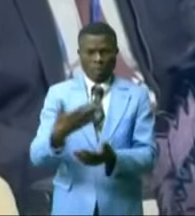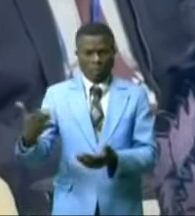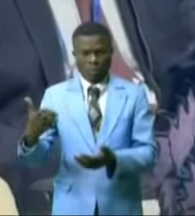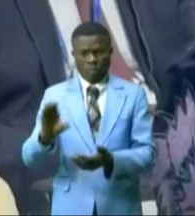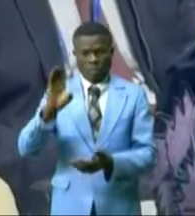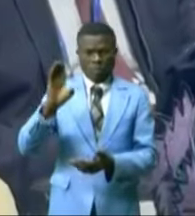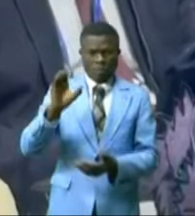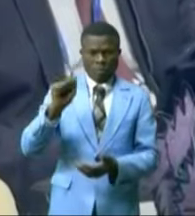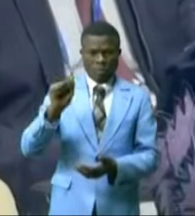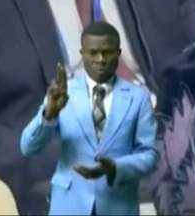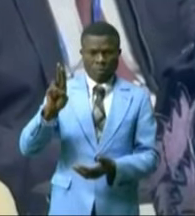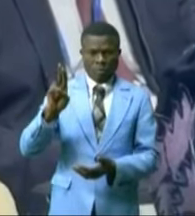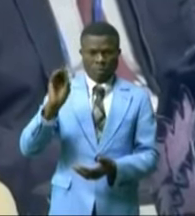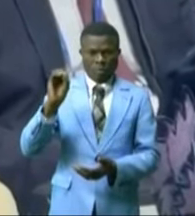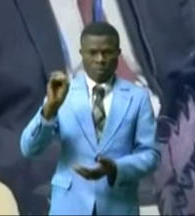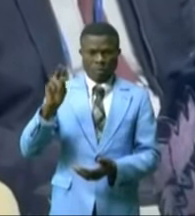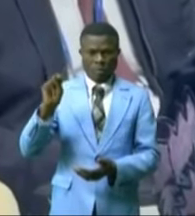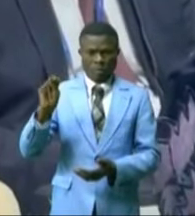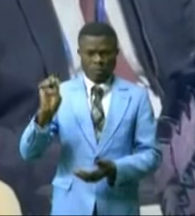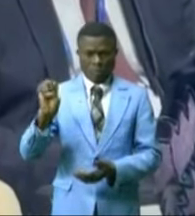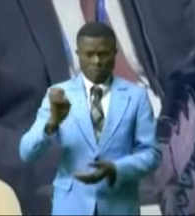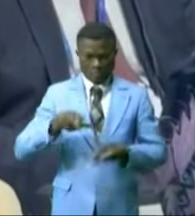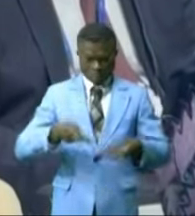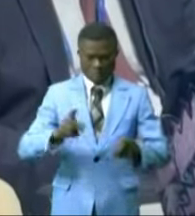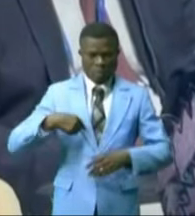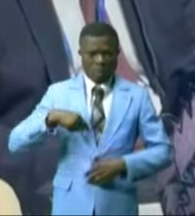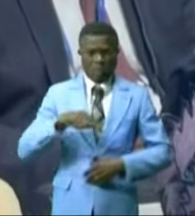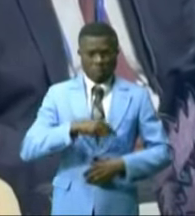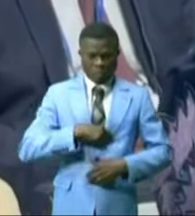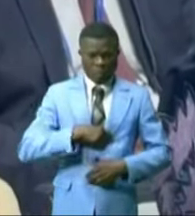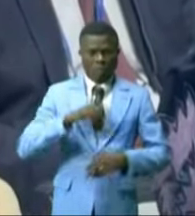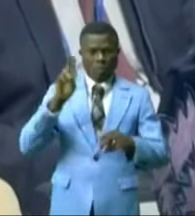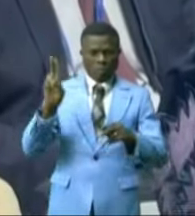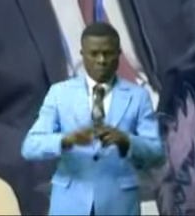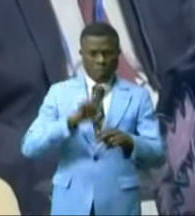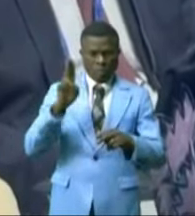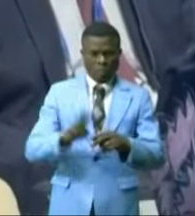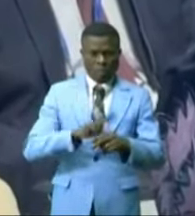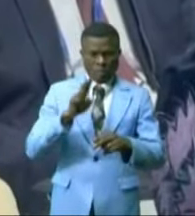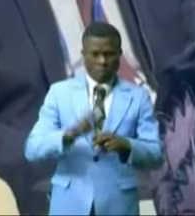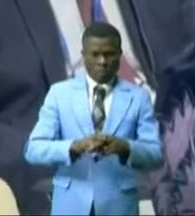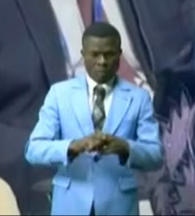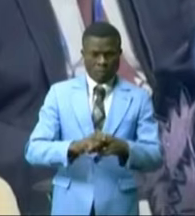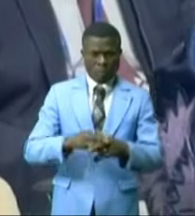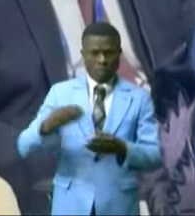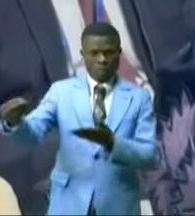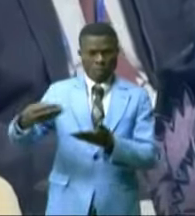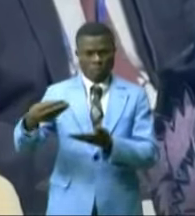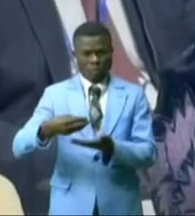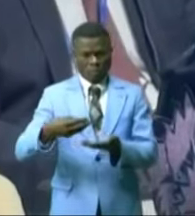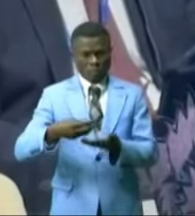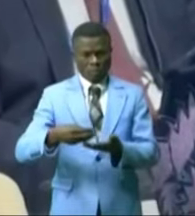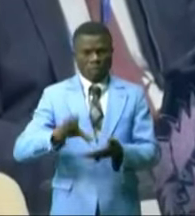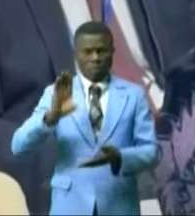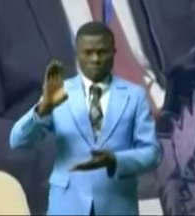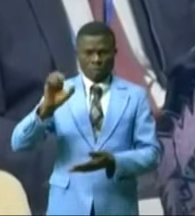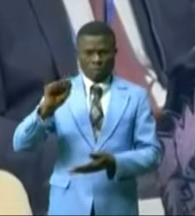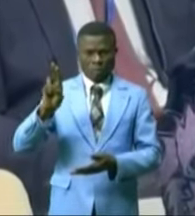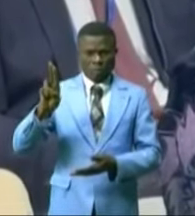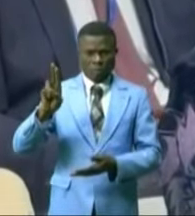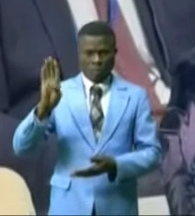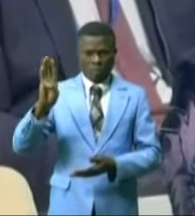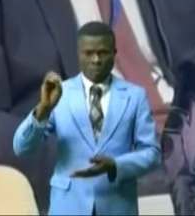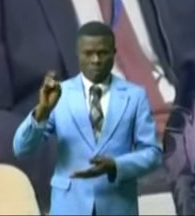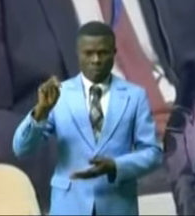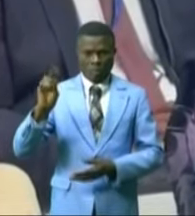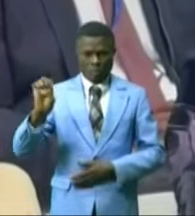carbone pour nous permettre, nous, de ponctionner dans ces fonds récoltés du marché carbone, que